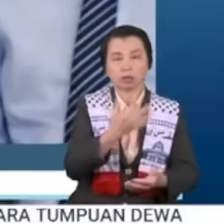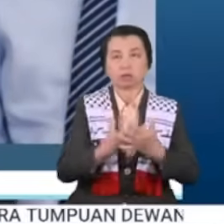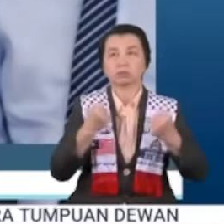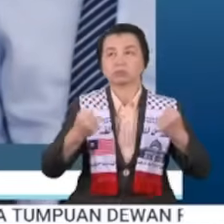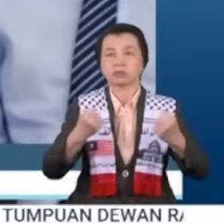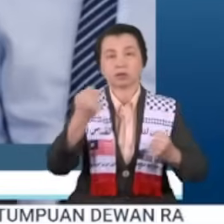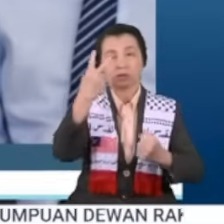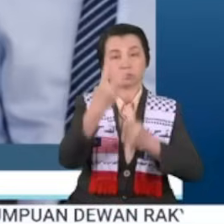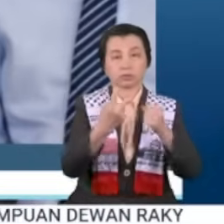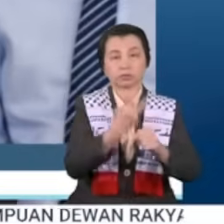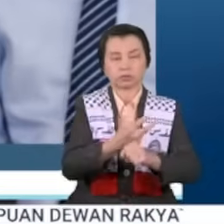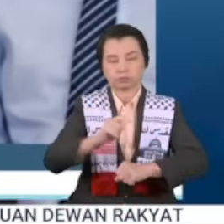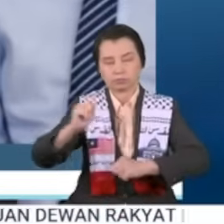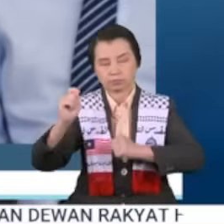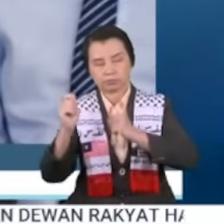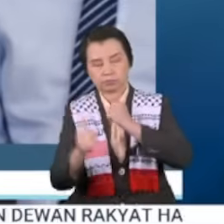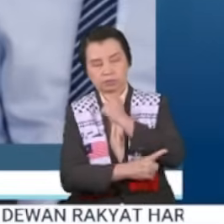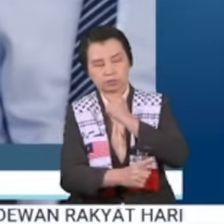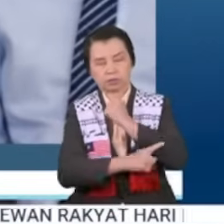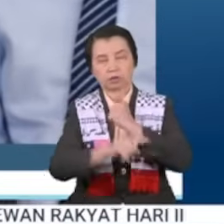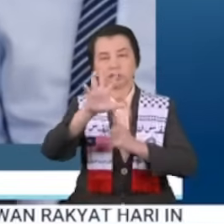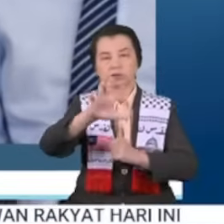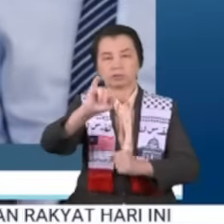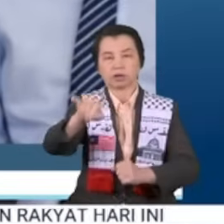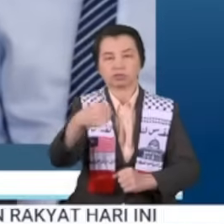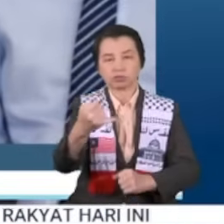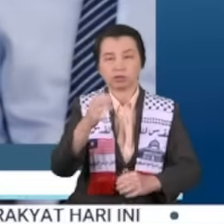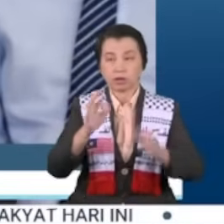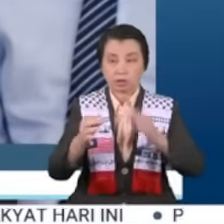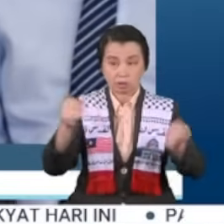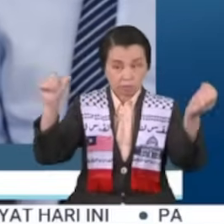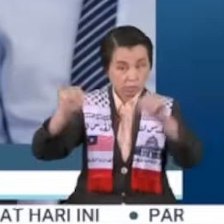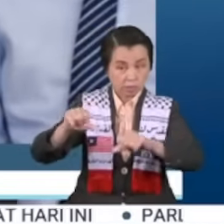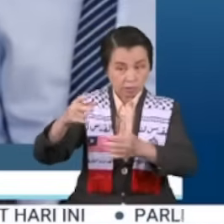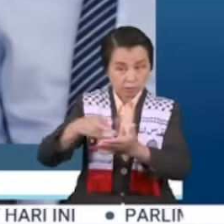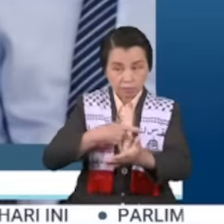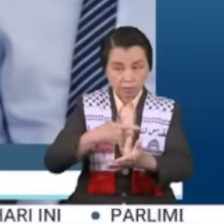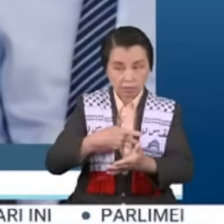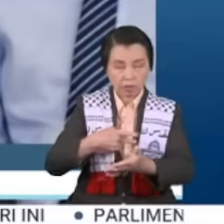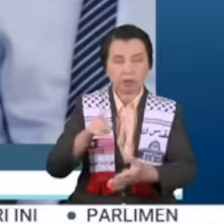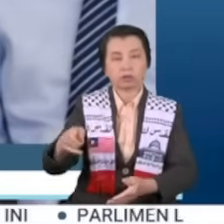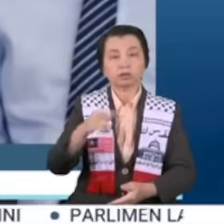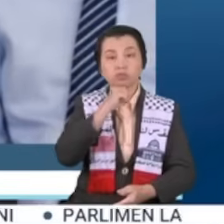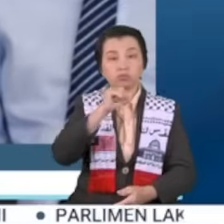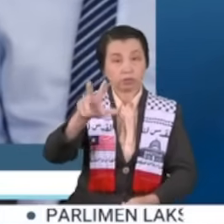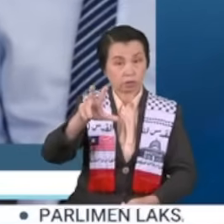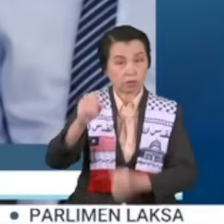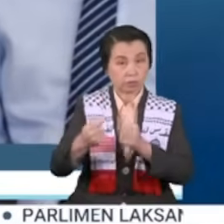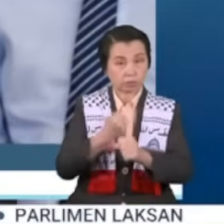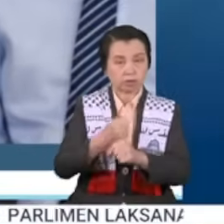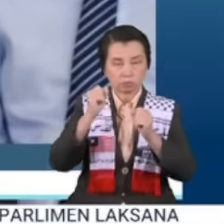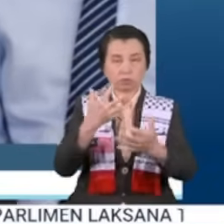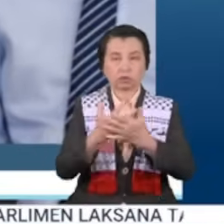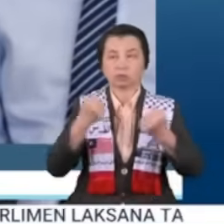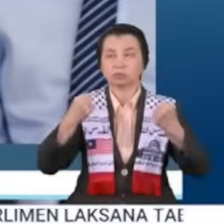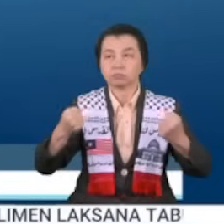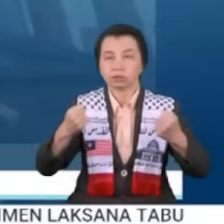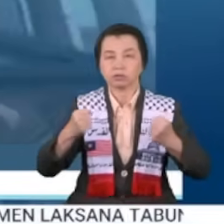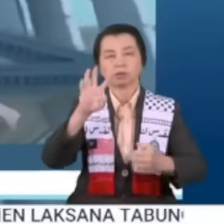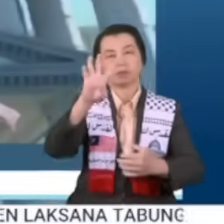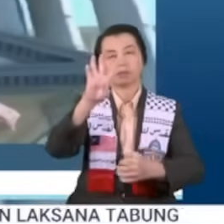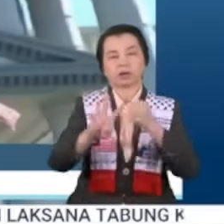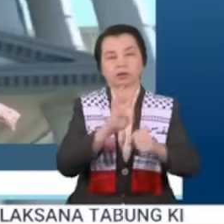penjara du tahun dan denda R juta jika gagal membayar denda SY saddiq 30 tahun boleh dipenjara 4